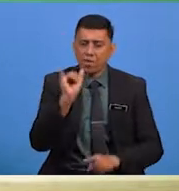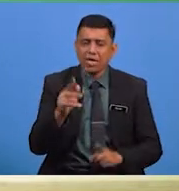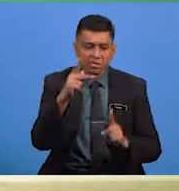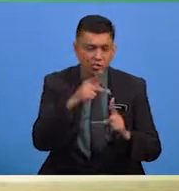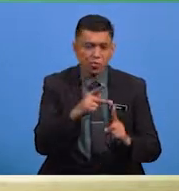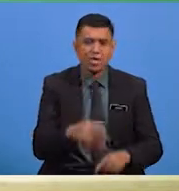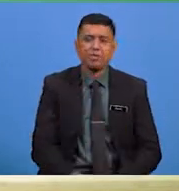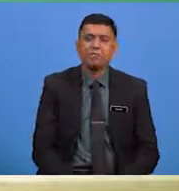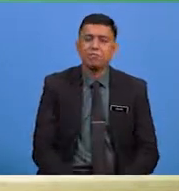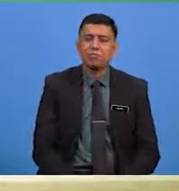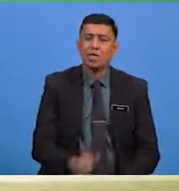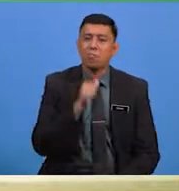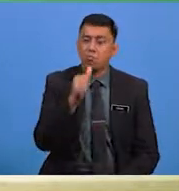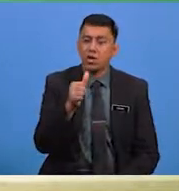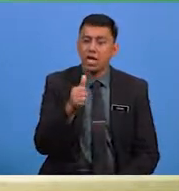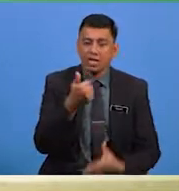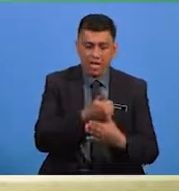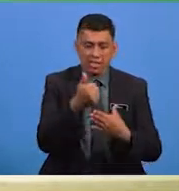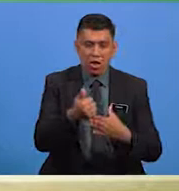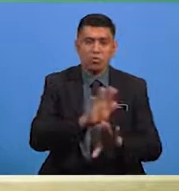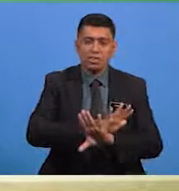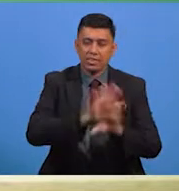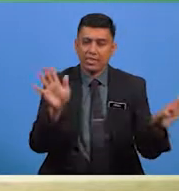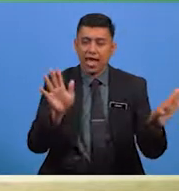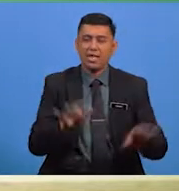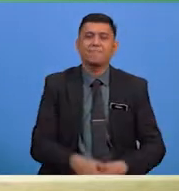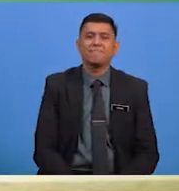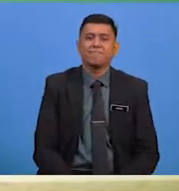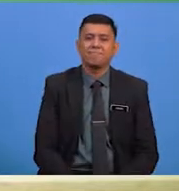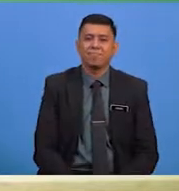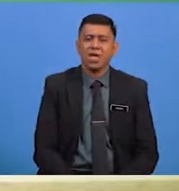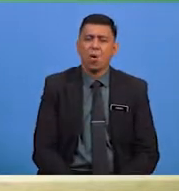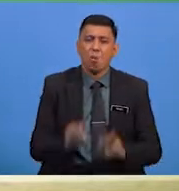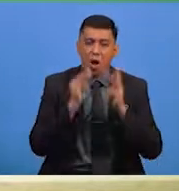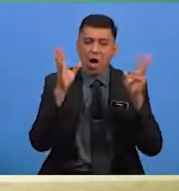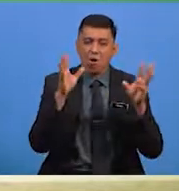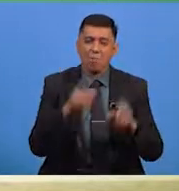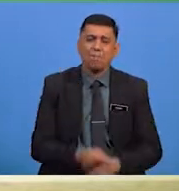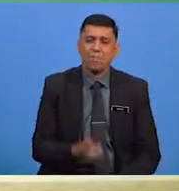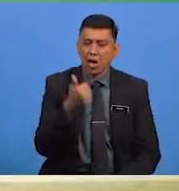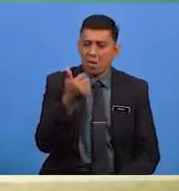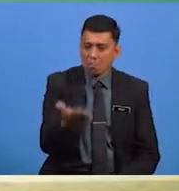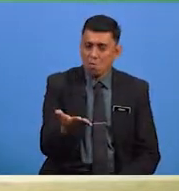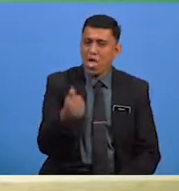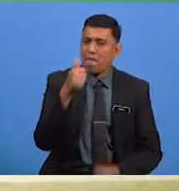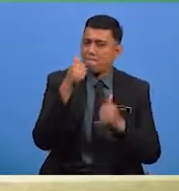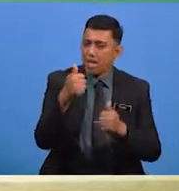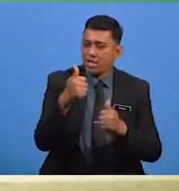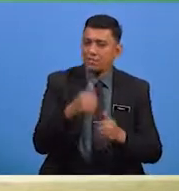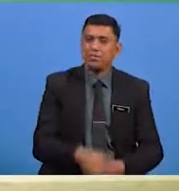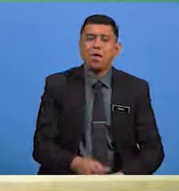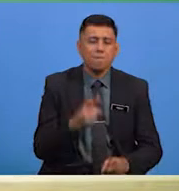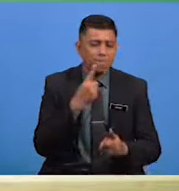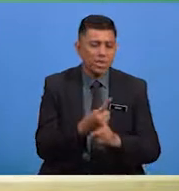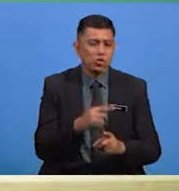sesuai? Bukan atau tidak? Wow, kamu hebat!